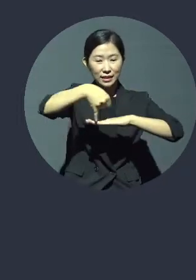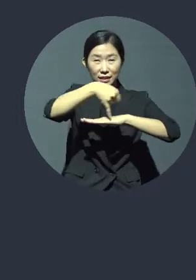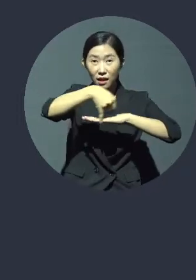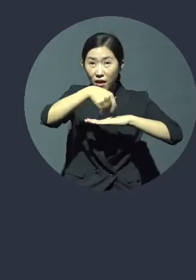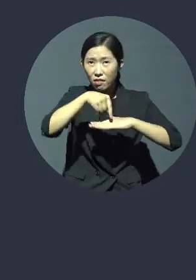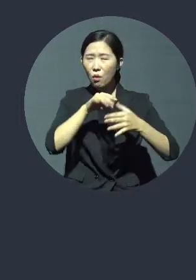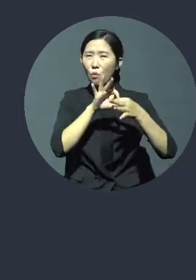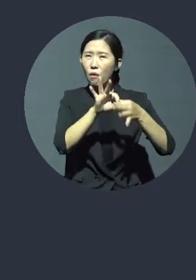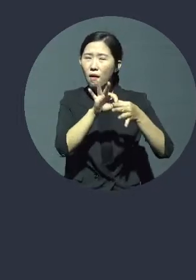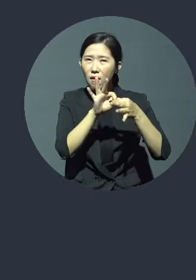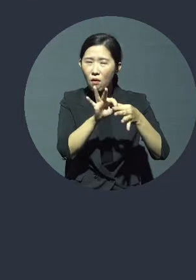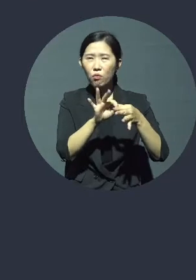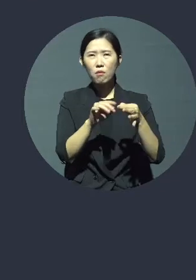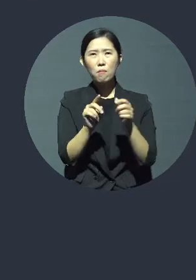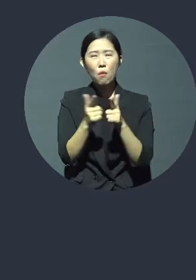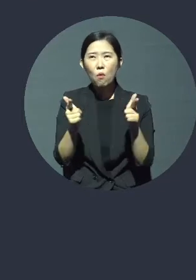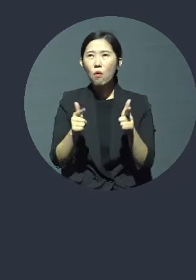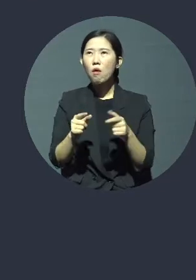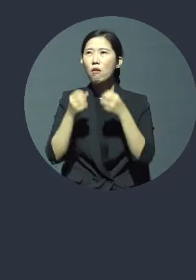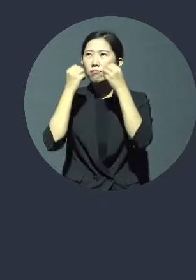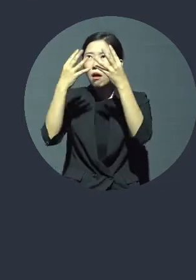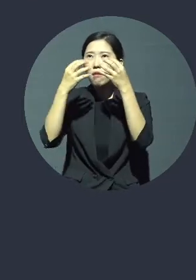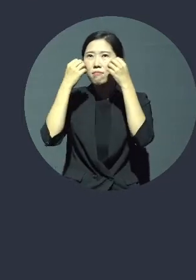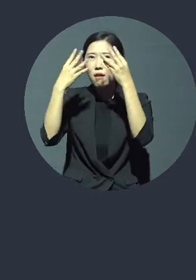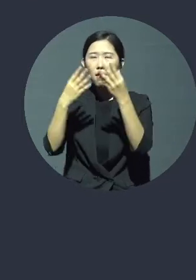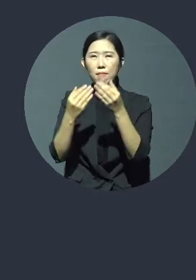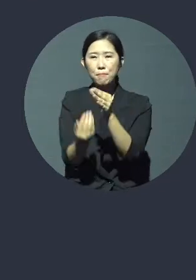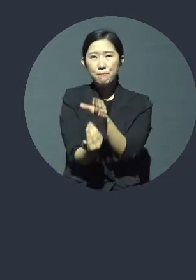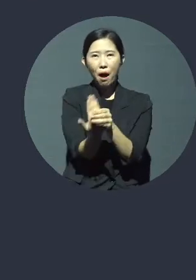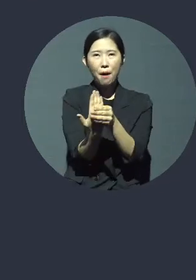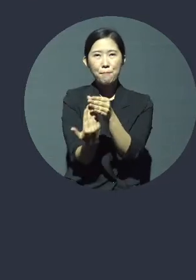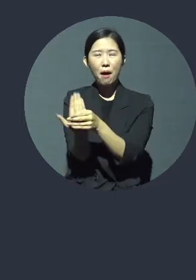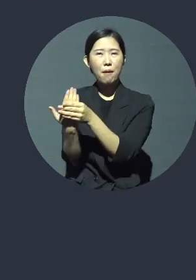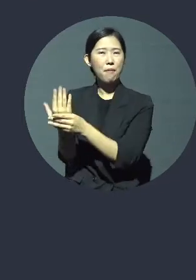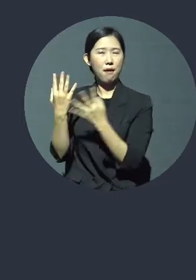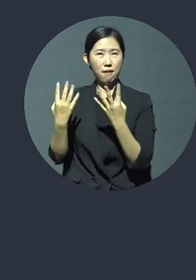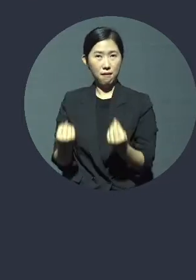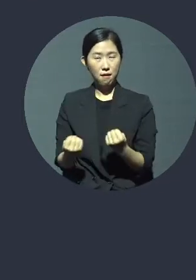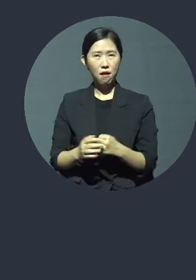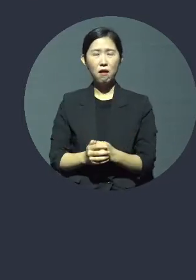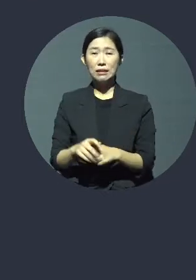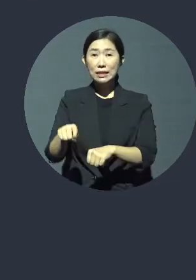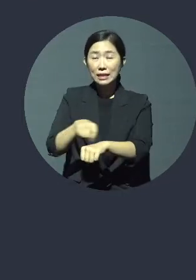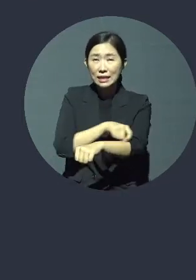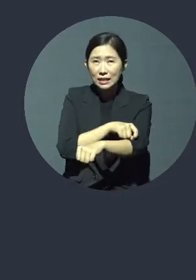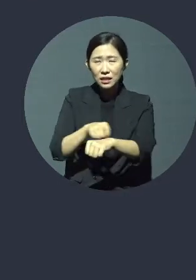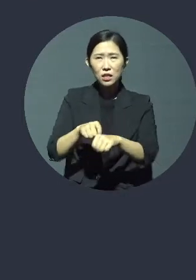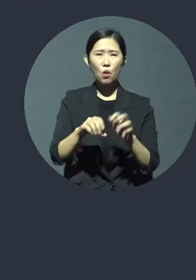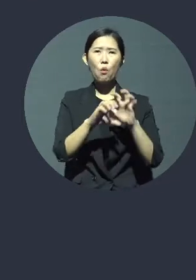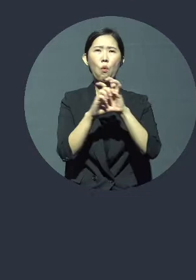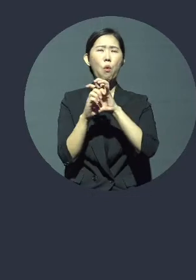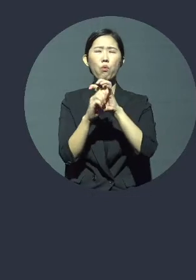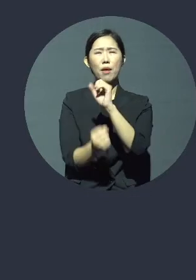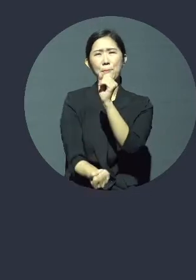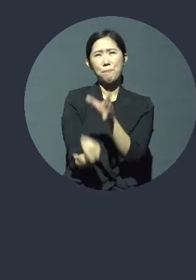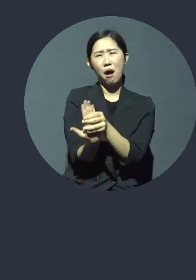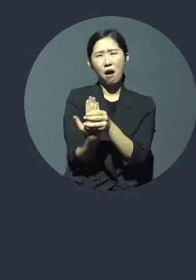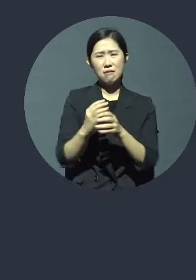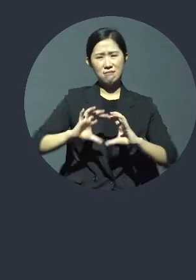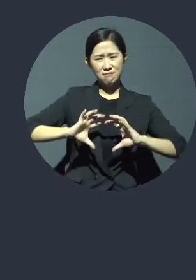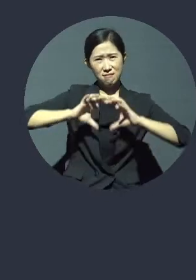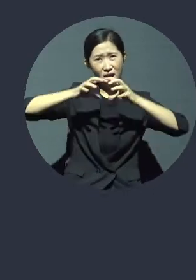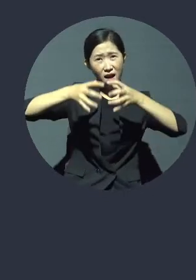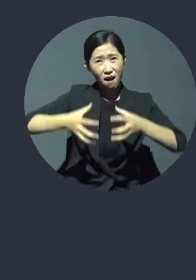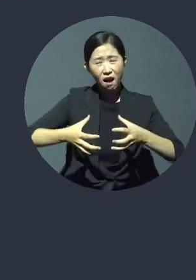속속 우리의 삶에 다가오고 있습니다. 특히 뭐 글로벌 팬데믹 이후에 이러한 트렌드가 더욱 가속화되어서 우리의